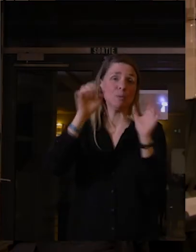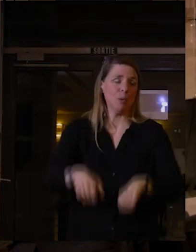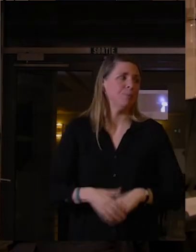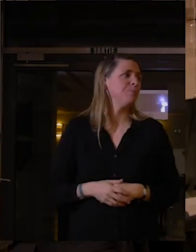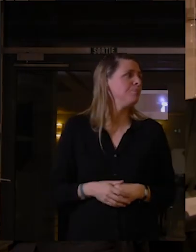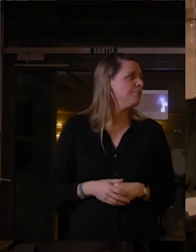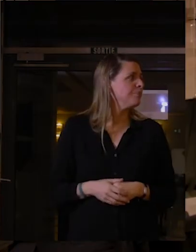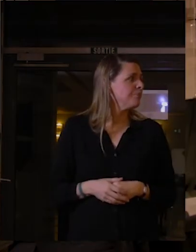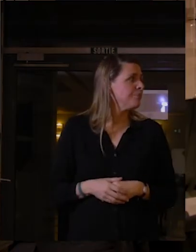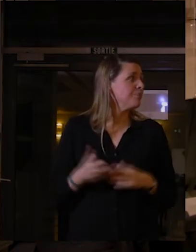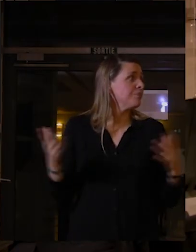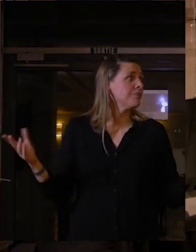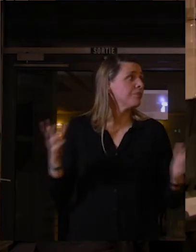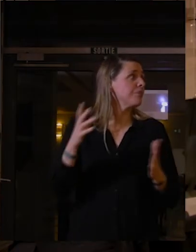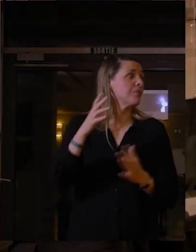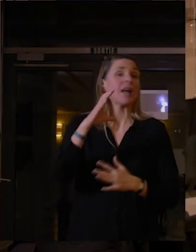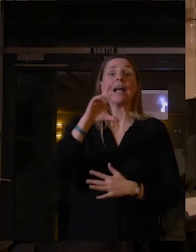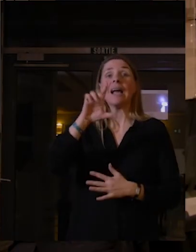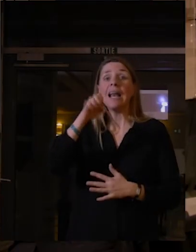Clément, Andrea, est-ce que vous avez des éléments de réponse?